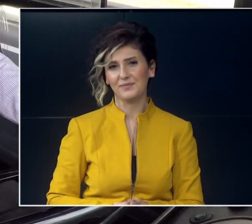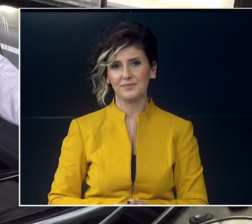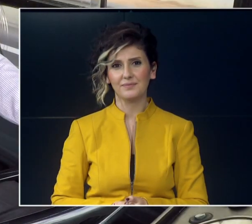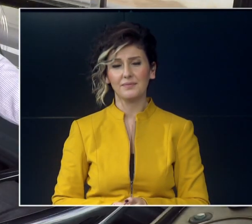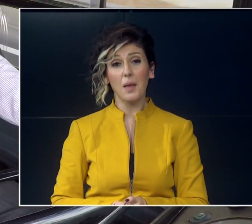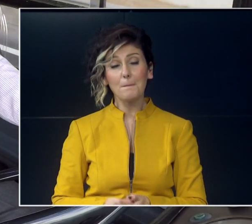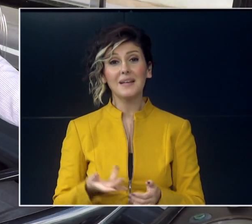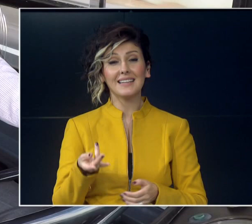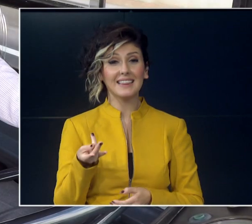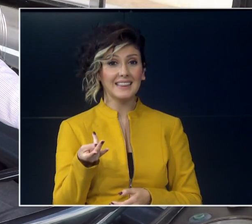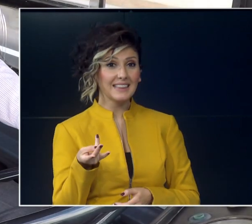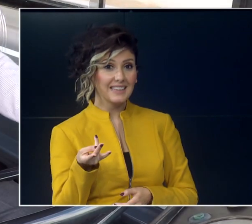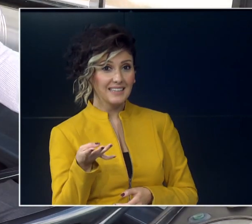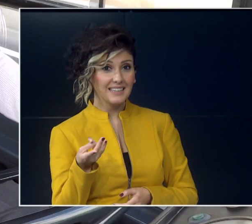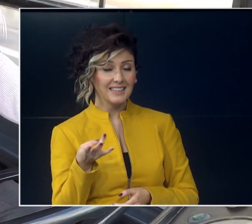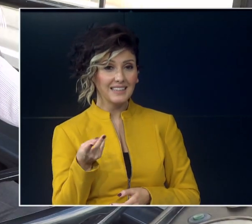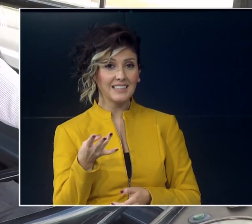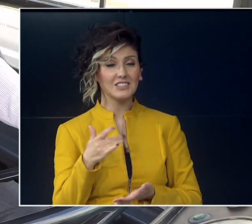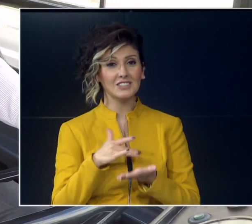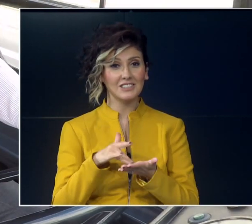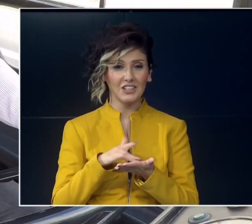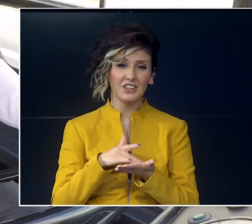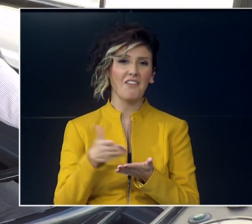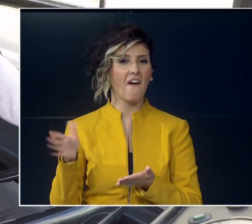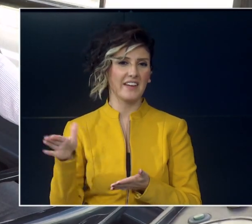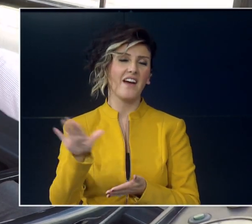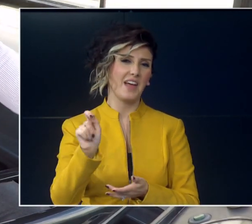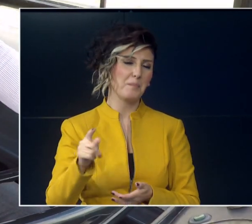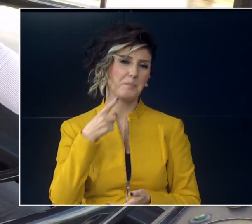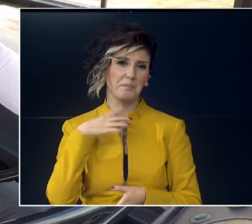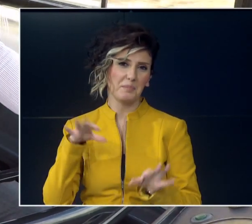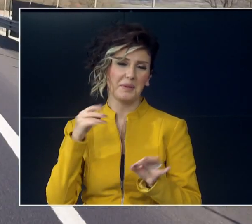yaptık. Ama nişanlar, kınalar, onlar ayrıca yapıldı tabii.